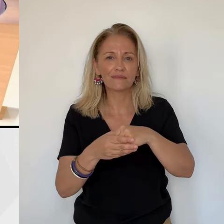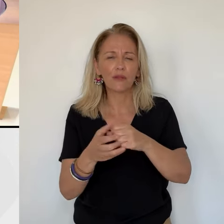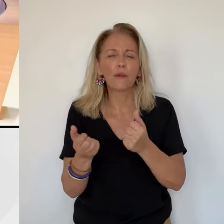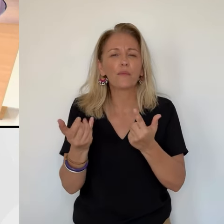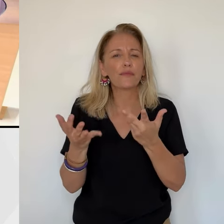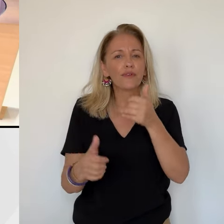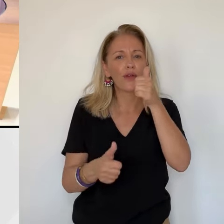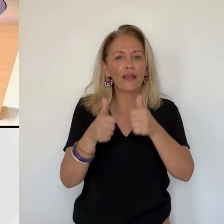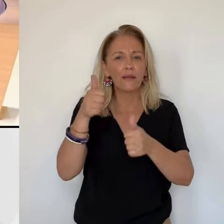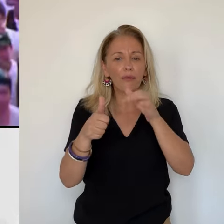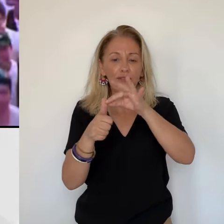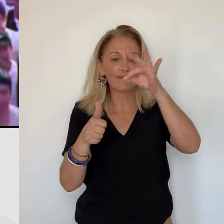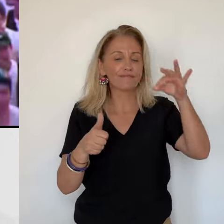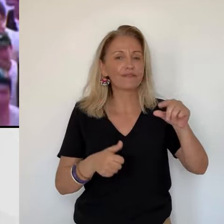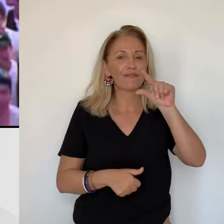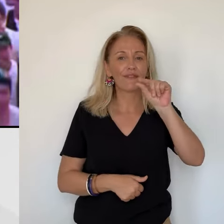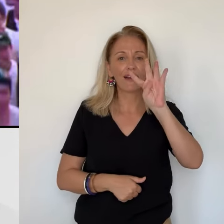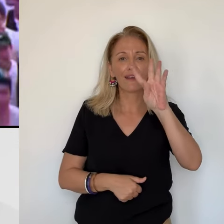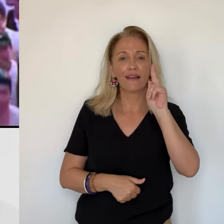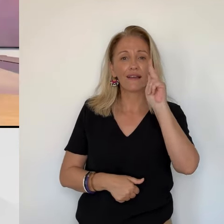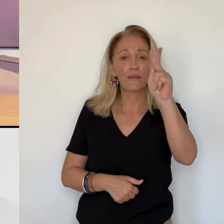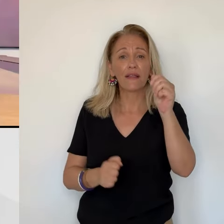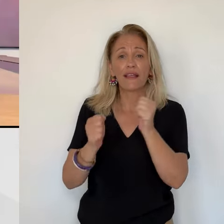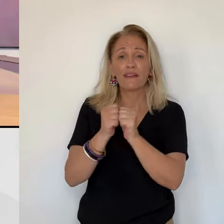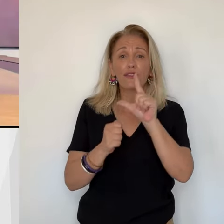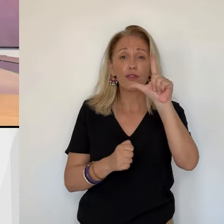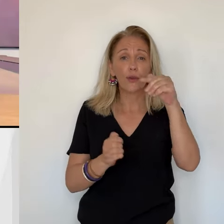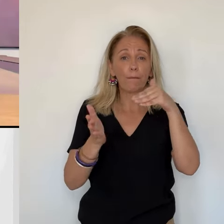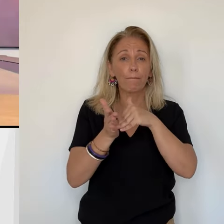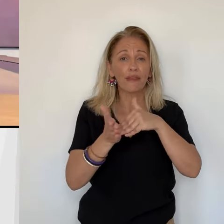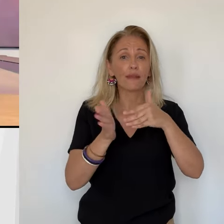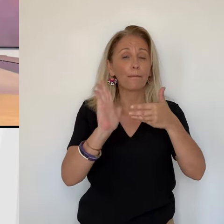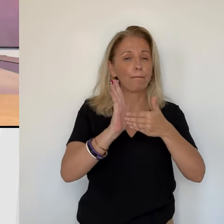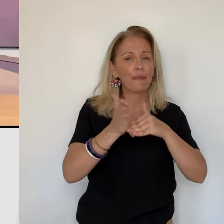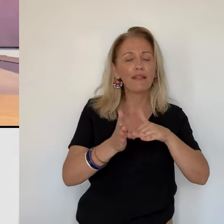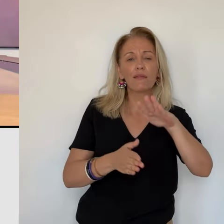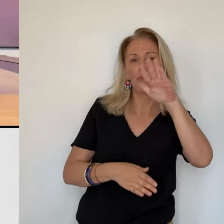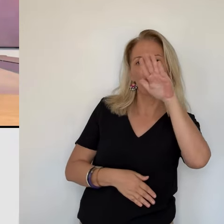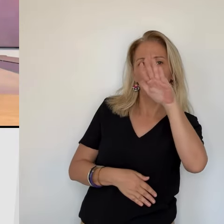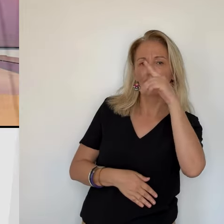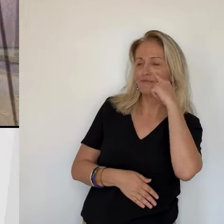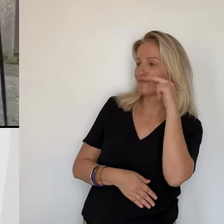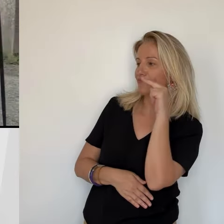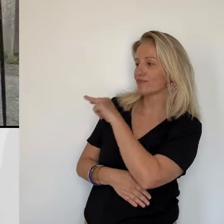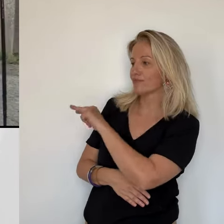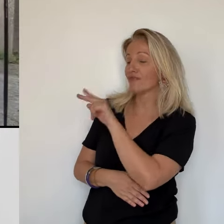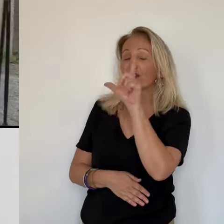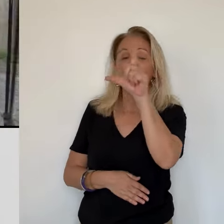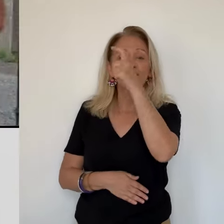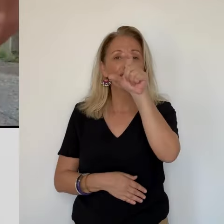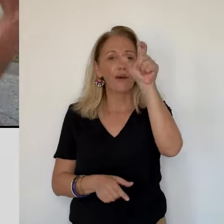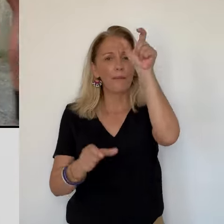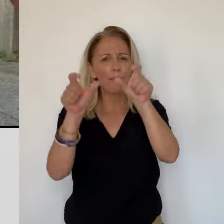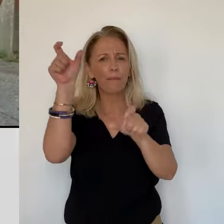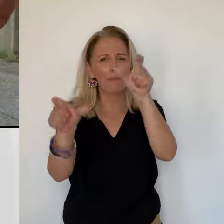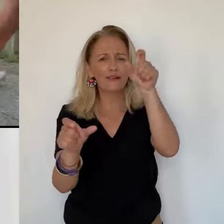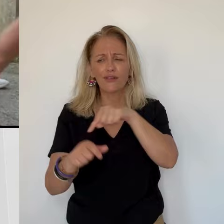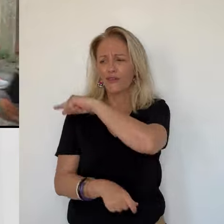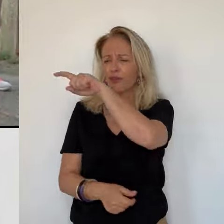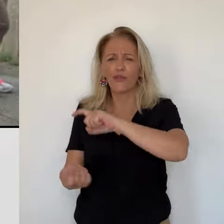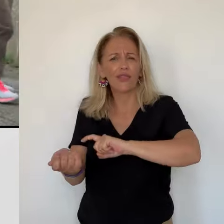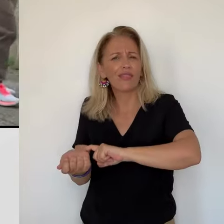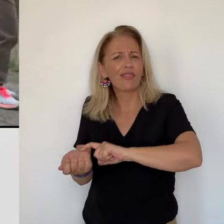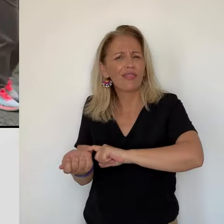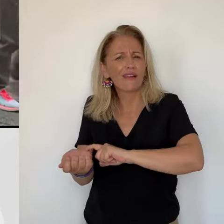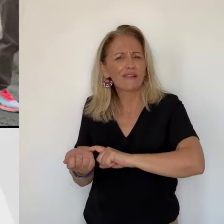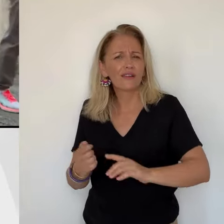pour un dénivelé de 2000 mètres. Le reportage de Juliette Vincent avec Roxane Paul. Derniers étirements avant de